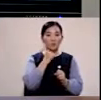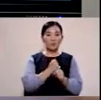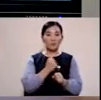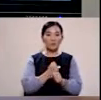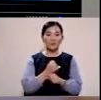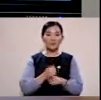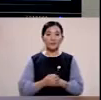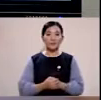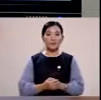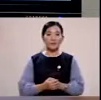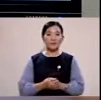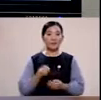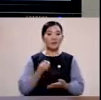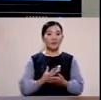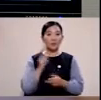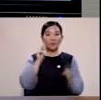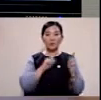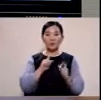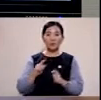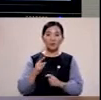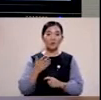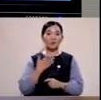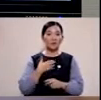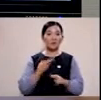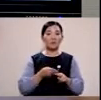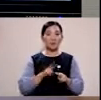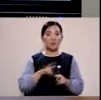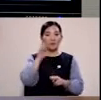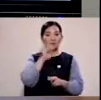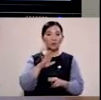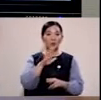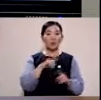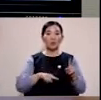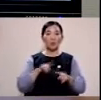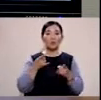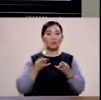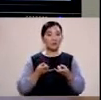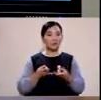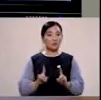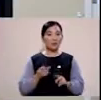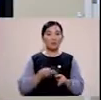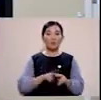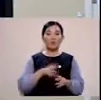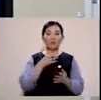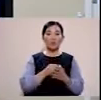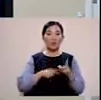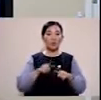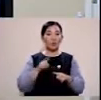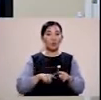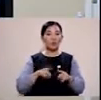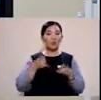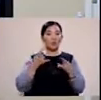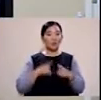qilamiz. Qadrli o'quvchilar, biz mana shu vatanda tug'ildik, mana shu vatanda dunyoga